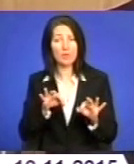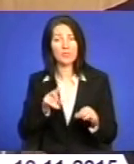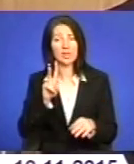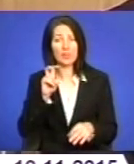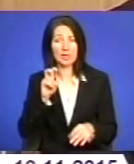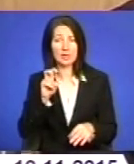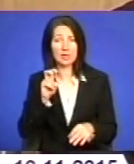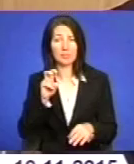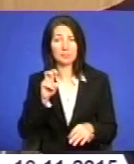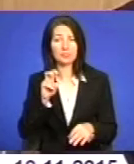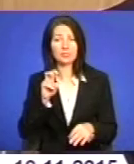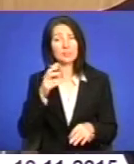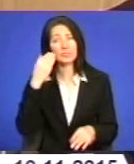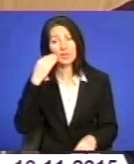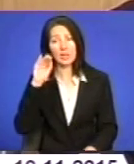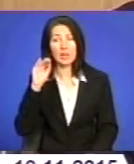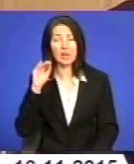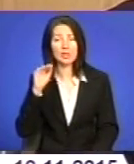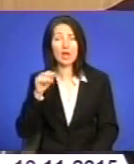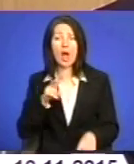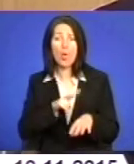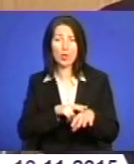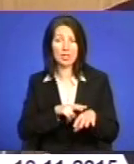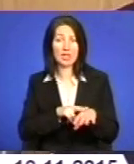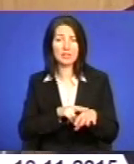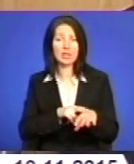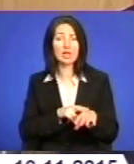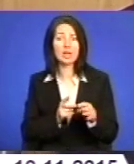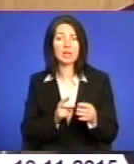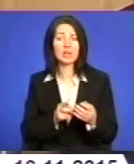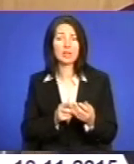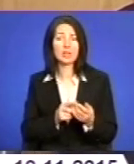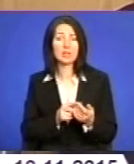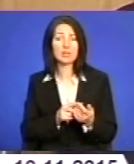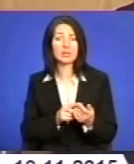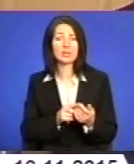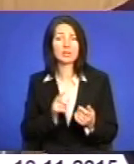200 найкращих поліцейських, з кількох, Олександр Миколаївич?